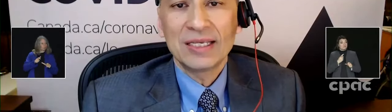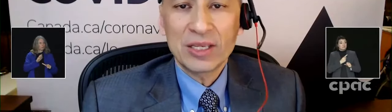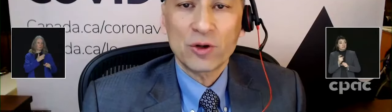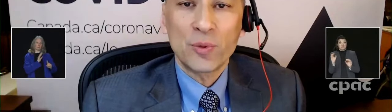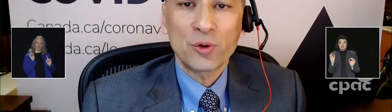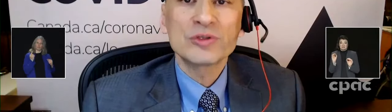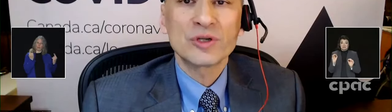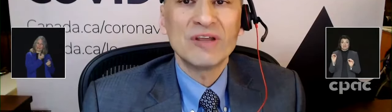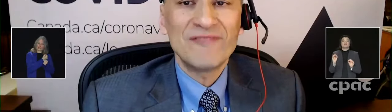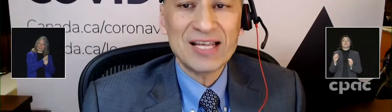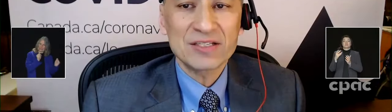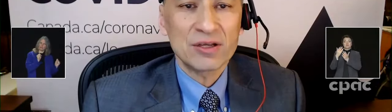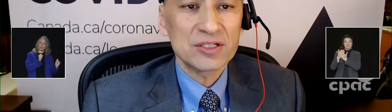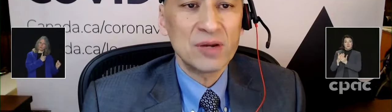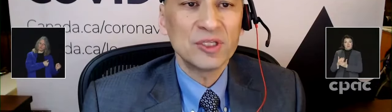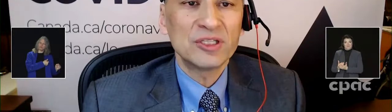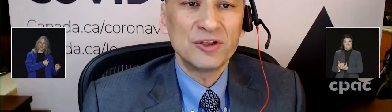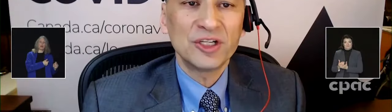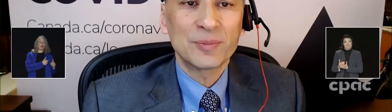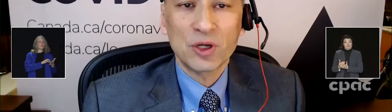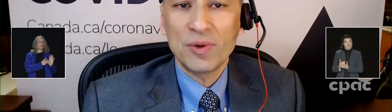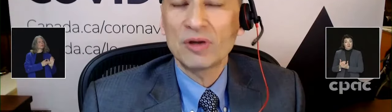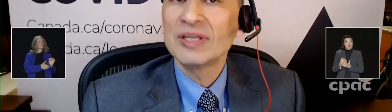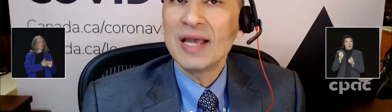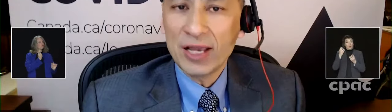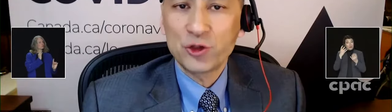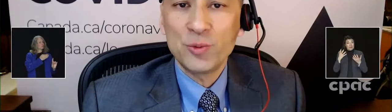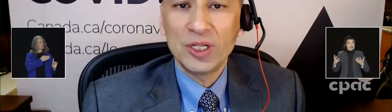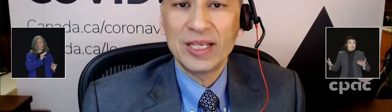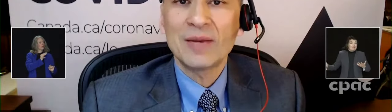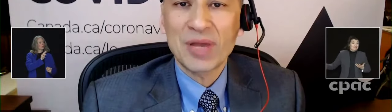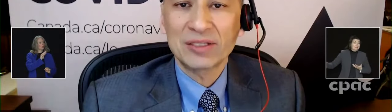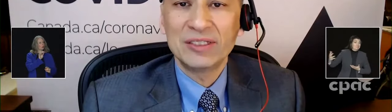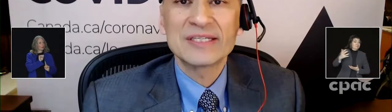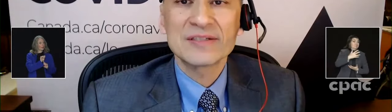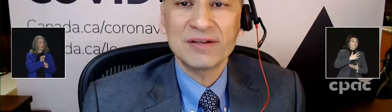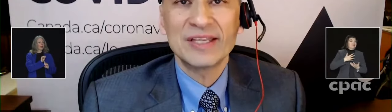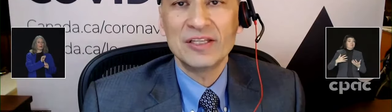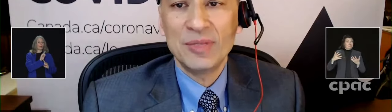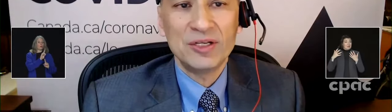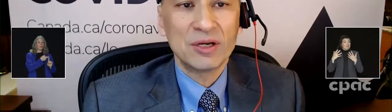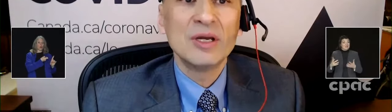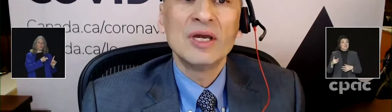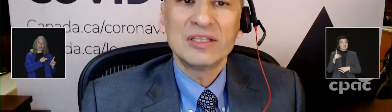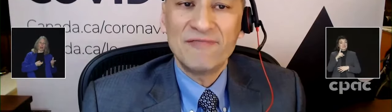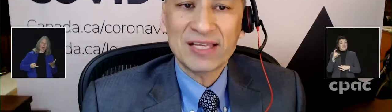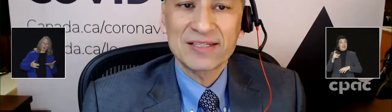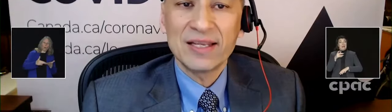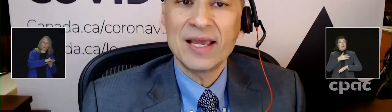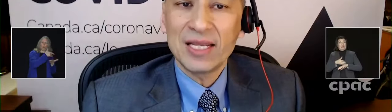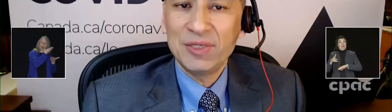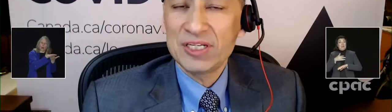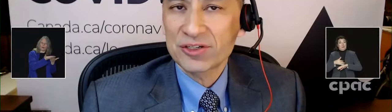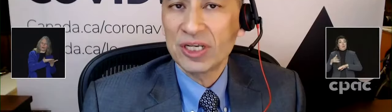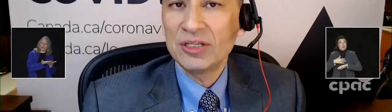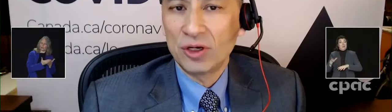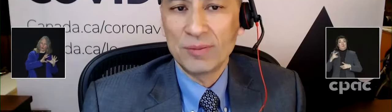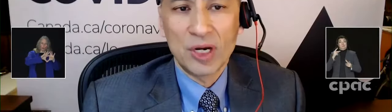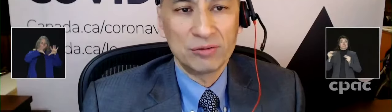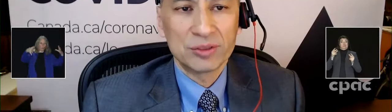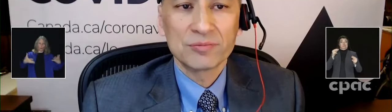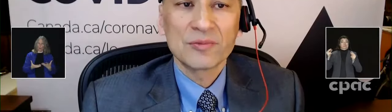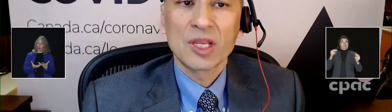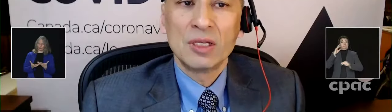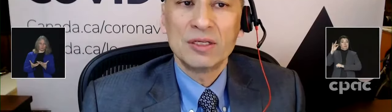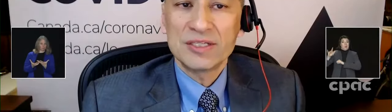documenté qui repose sur le vaste ensemble de données probantes accumulées à partir de centaines de millions de vaccins administrés dans